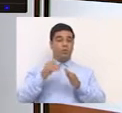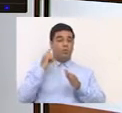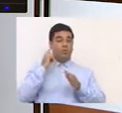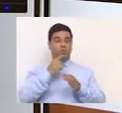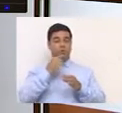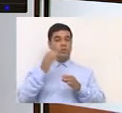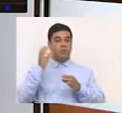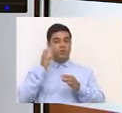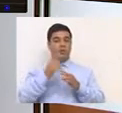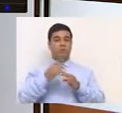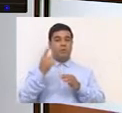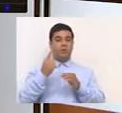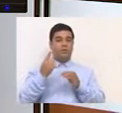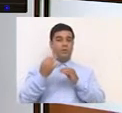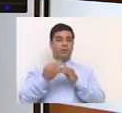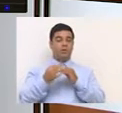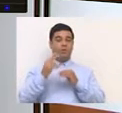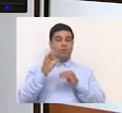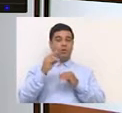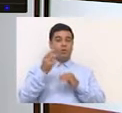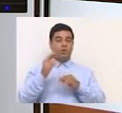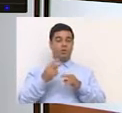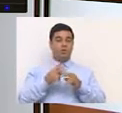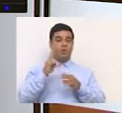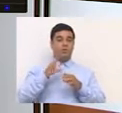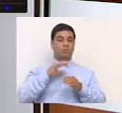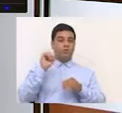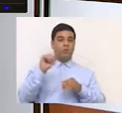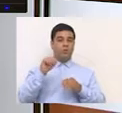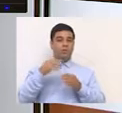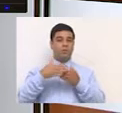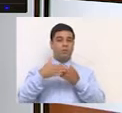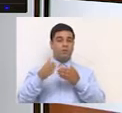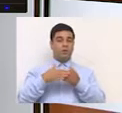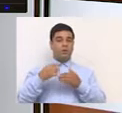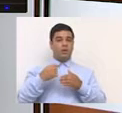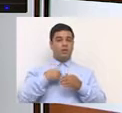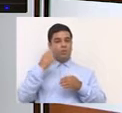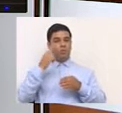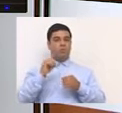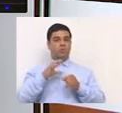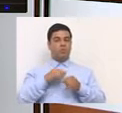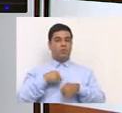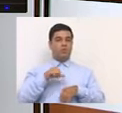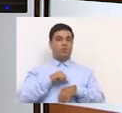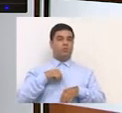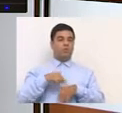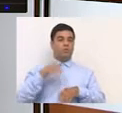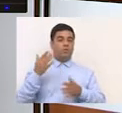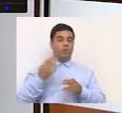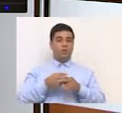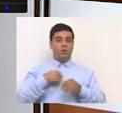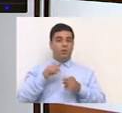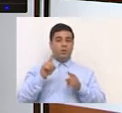слышите конец первого предложения. Или кто-то постучал в дверь, или мне показалось. Не то